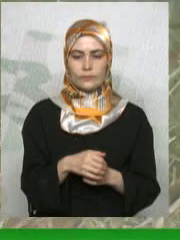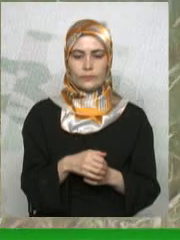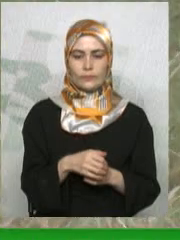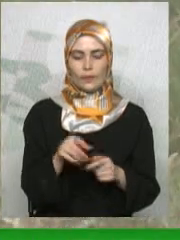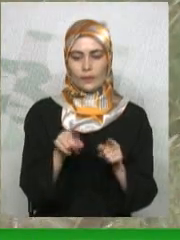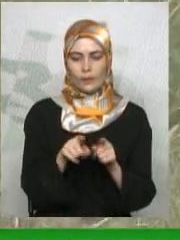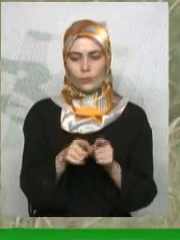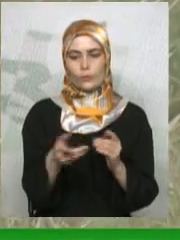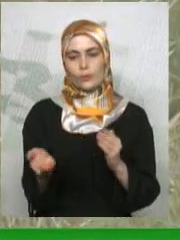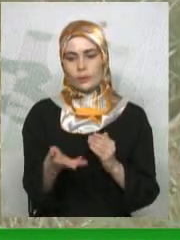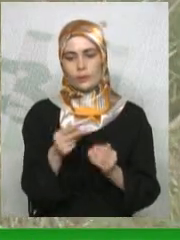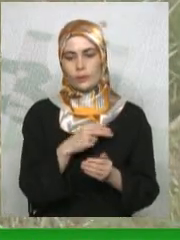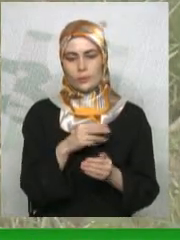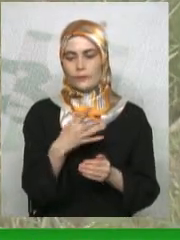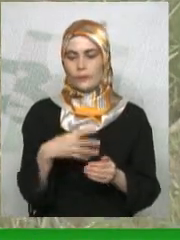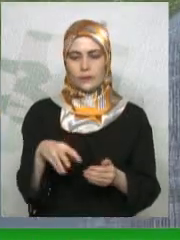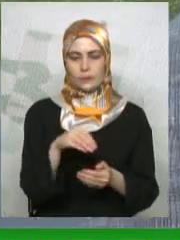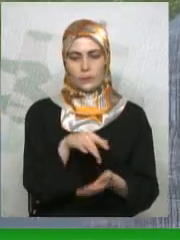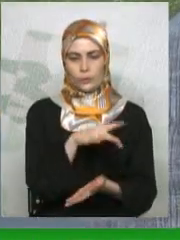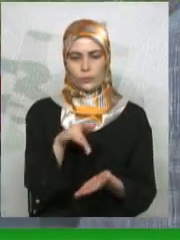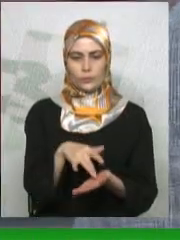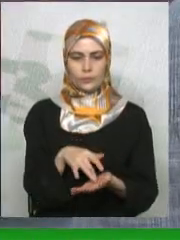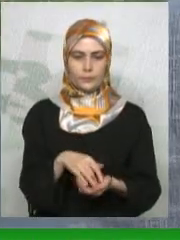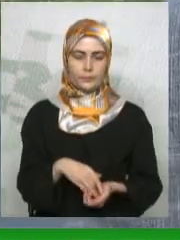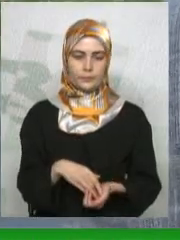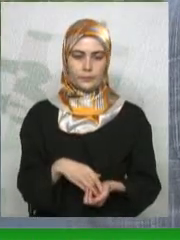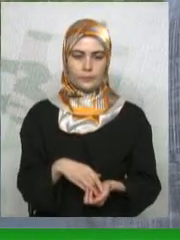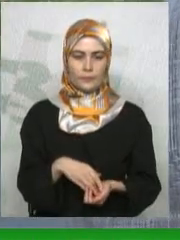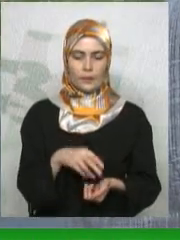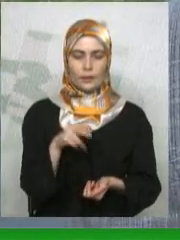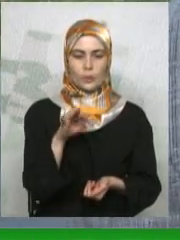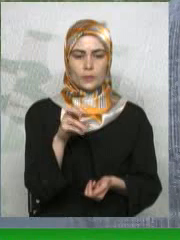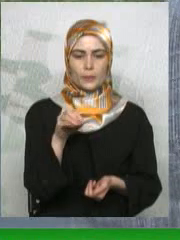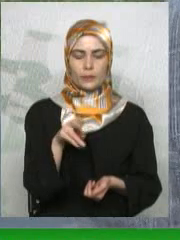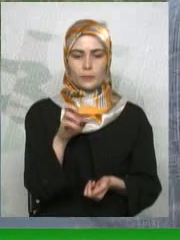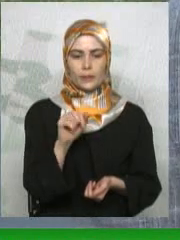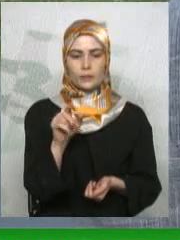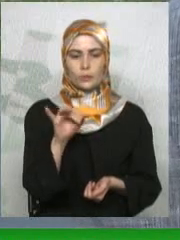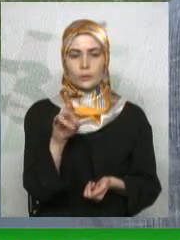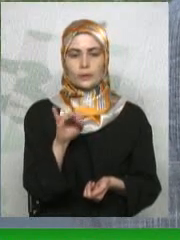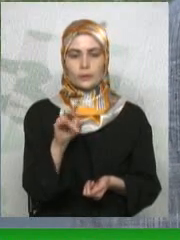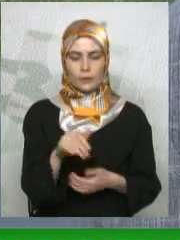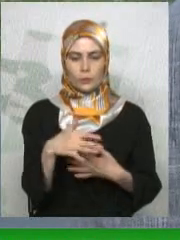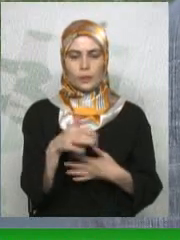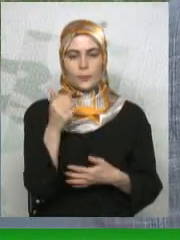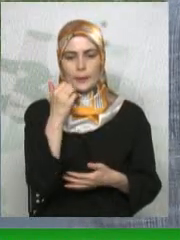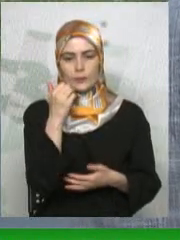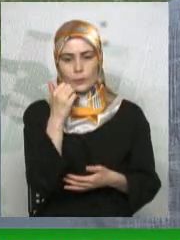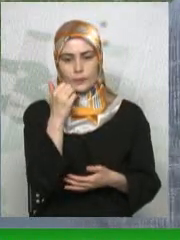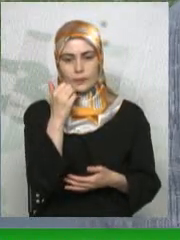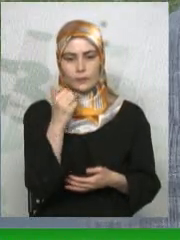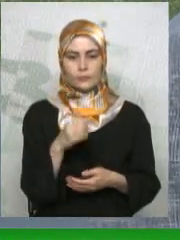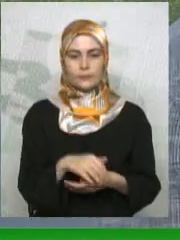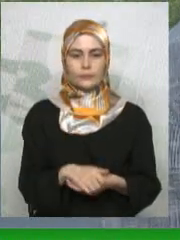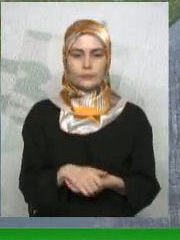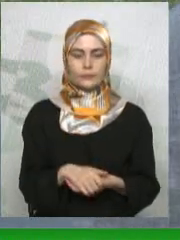работы проводят и в локациях города. В частности, и по проспекту Базеркина, улица Московская,